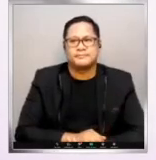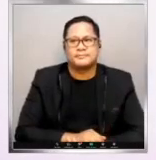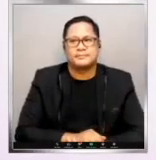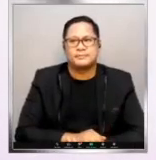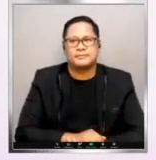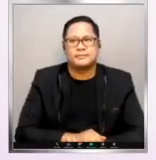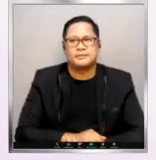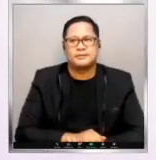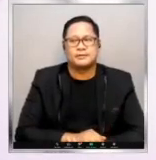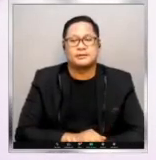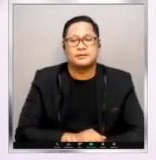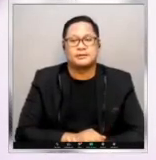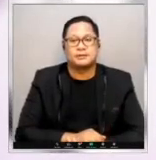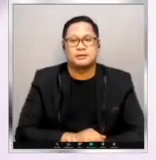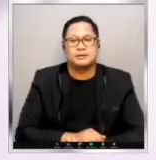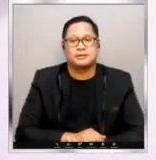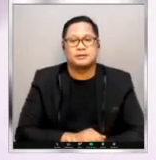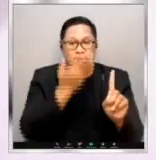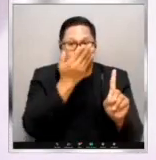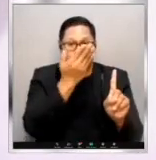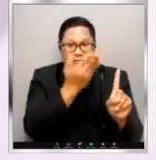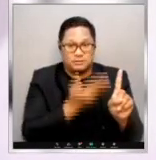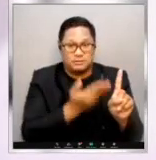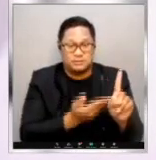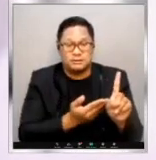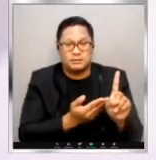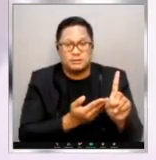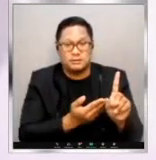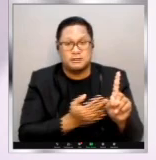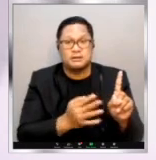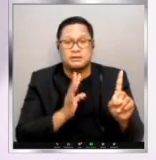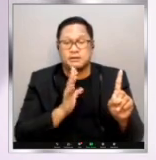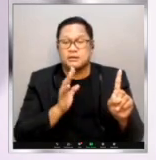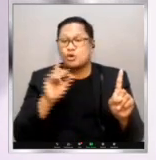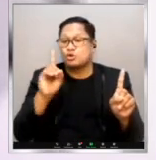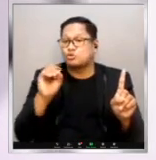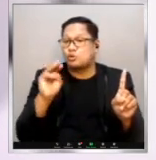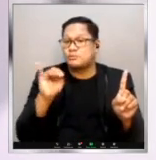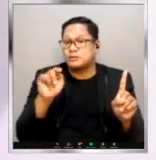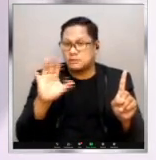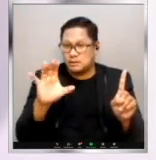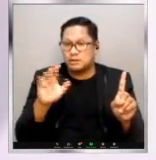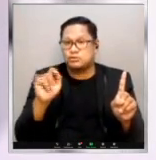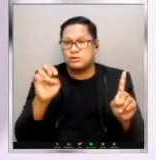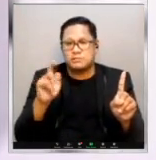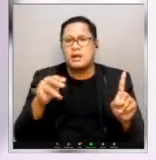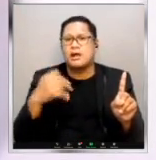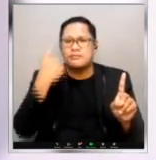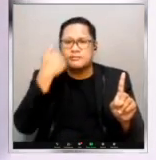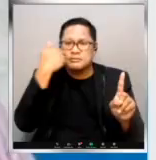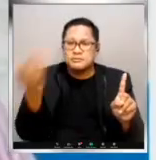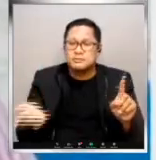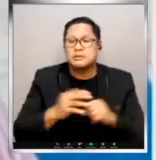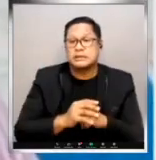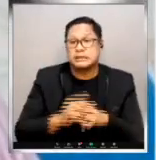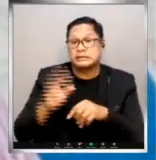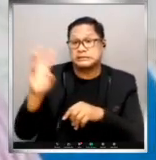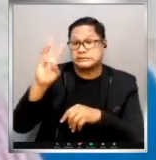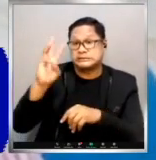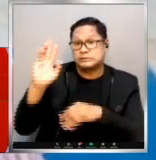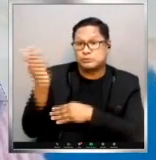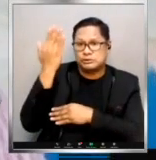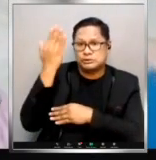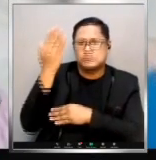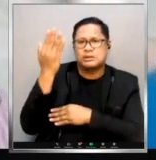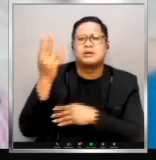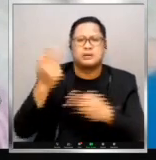Pumanaw na ang Batikang mamamahayag na si Domini Torrevillas. Pasado alas 10 ng umaga kanina, nang bawian ng buhay